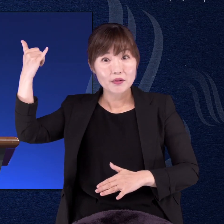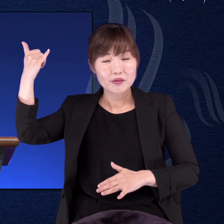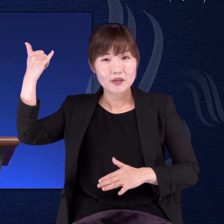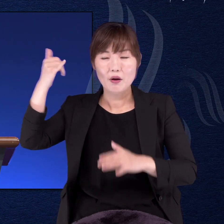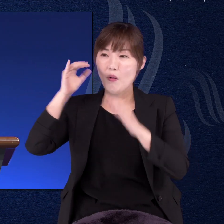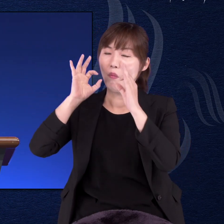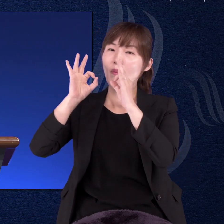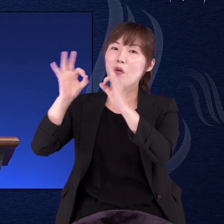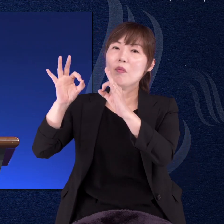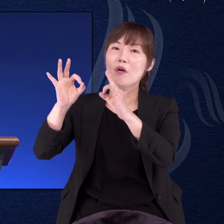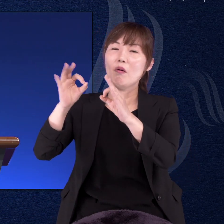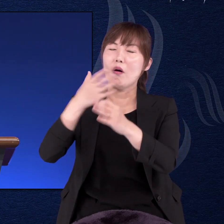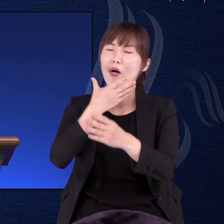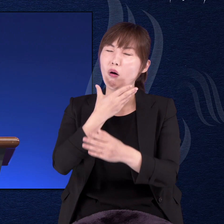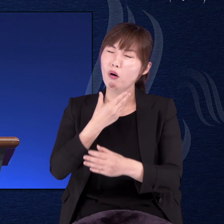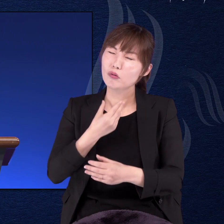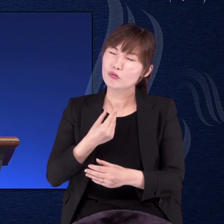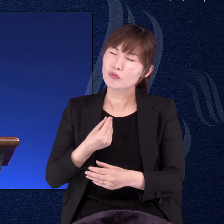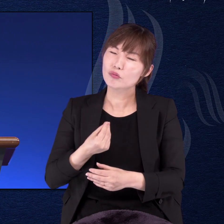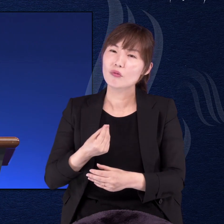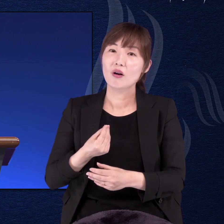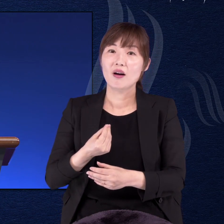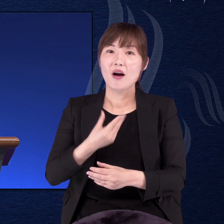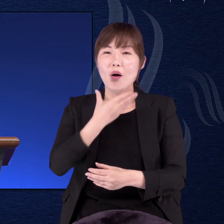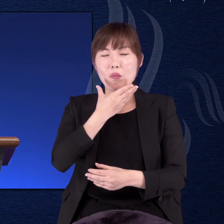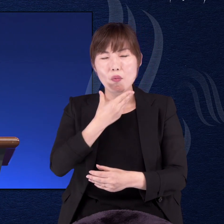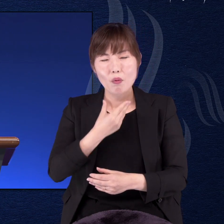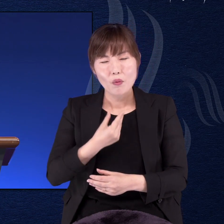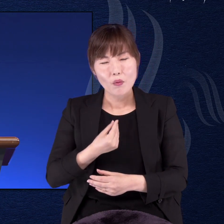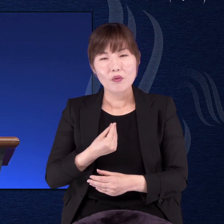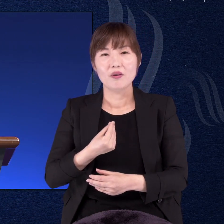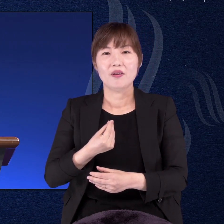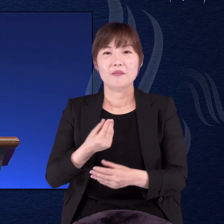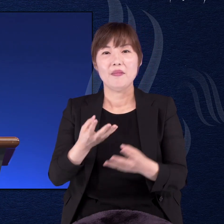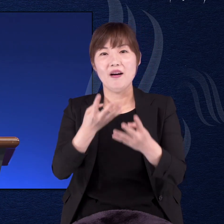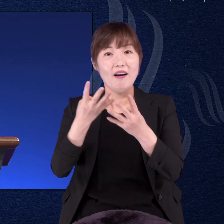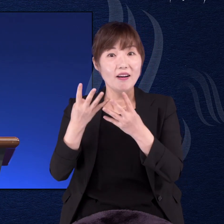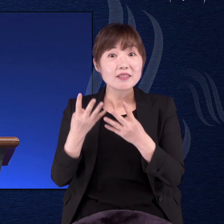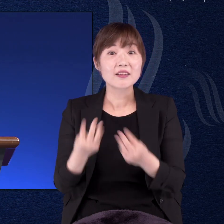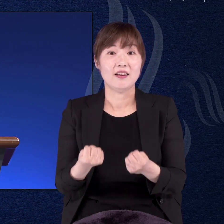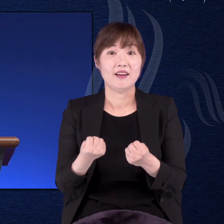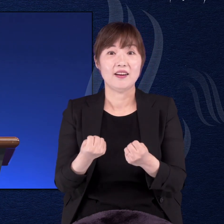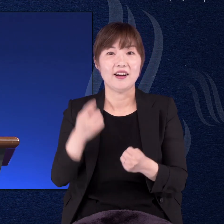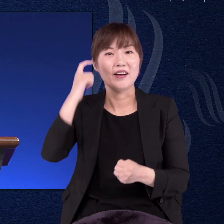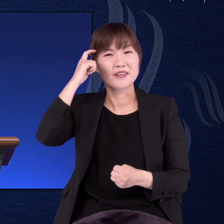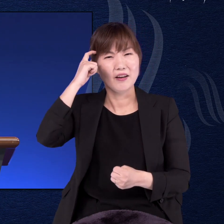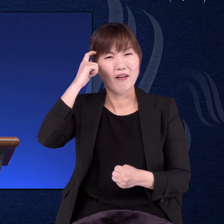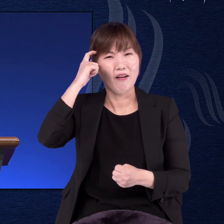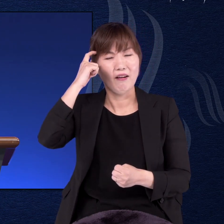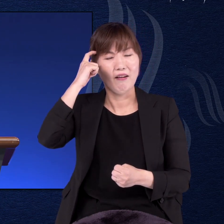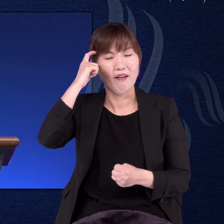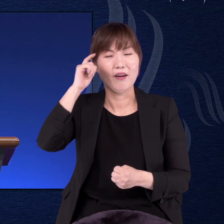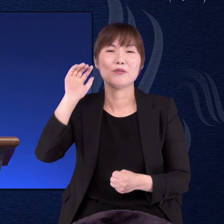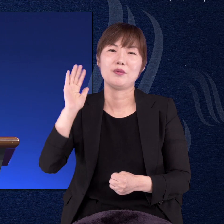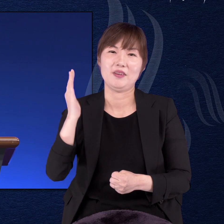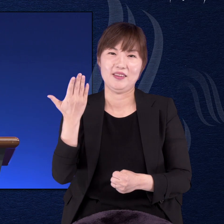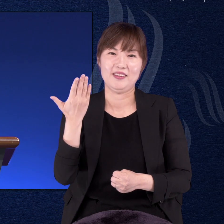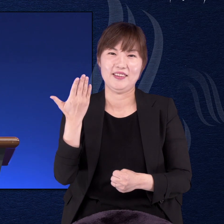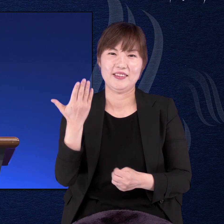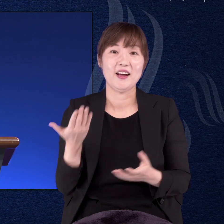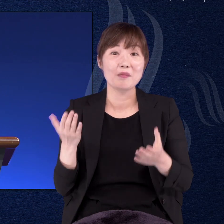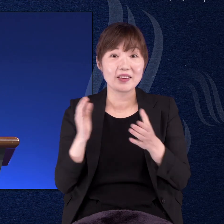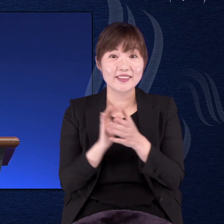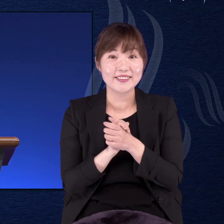있을까? 저게 정말 복이다. 나도 저런 축복을 가질 수 있게 되면 좋겠다. 그런